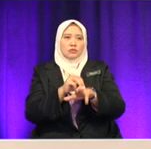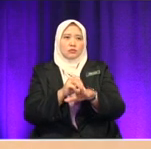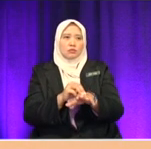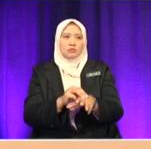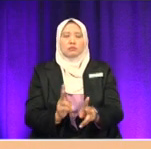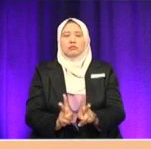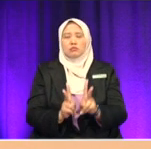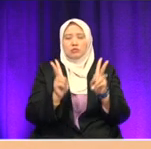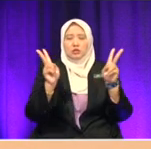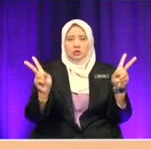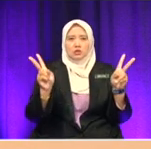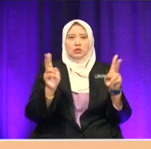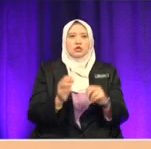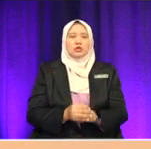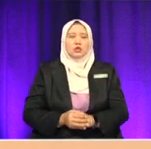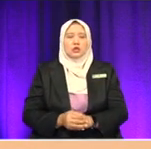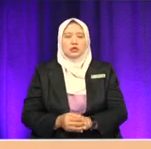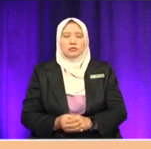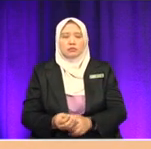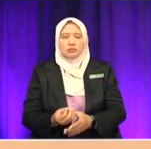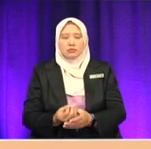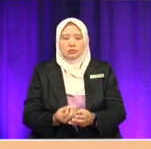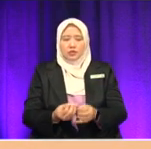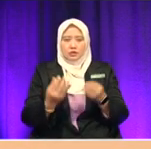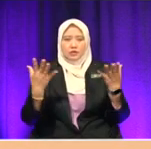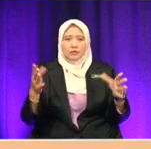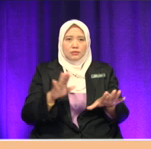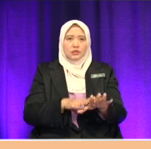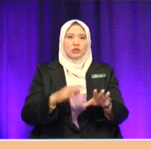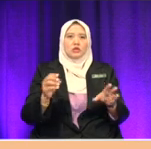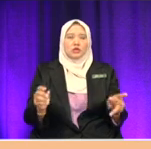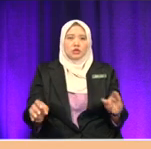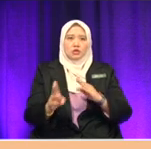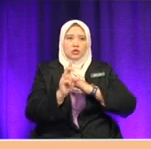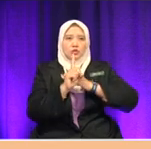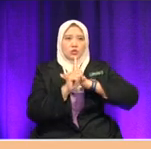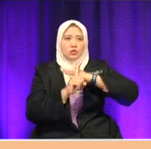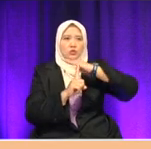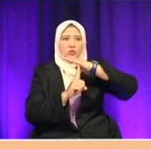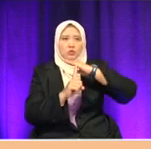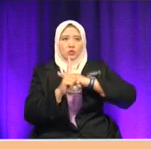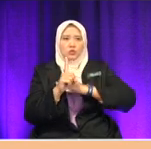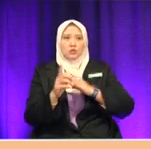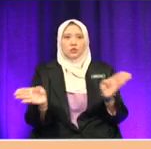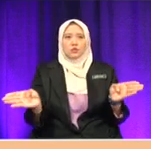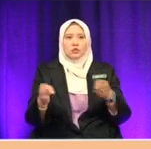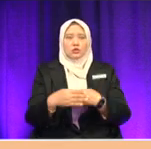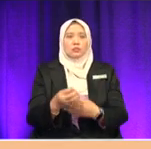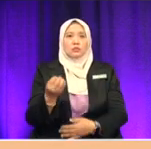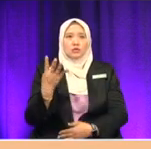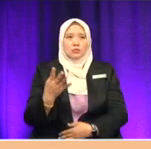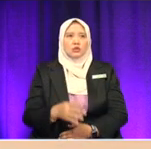Ya, mikroorganisma sangat suka pada suhu bilik. Agak-agak suhu bilik berapa? Ha, suhu bilik lebih